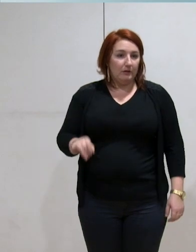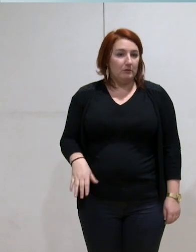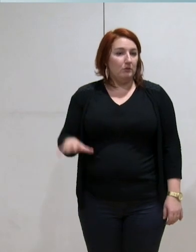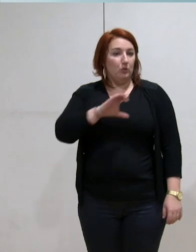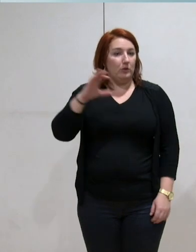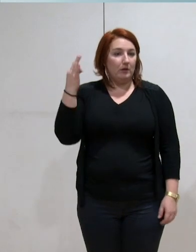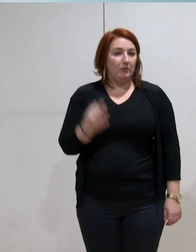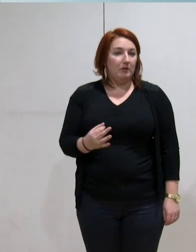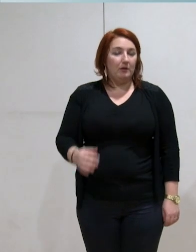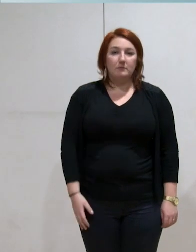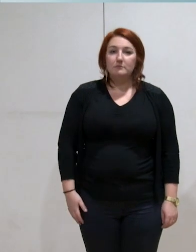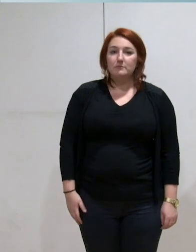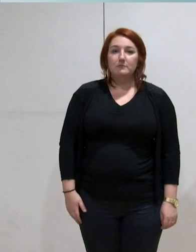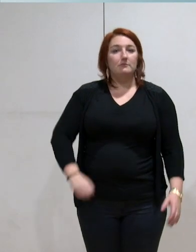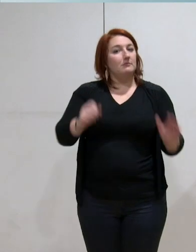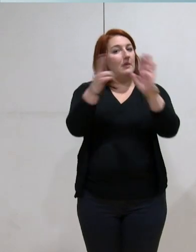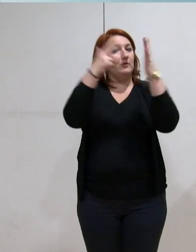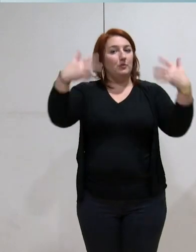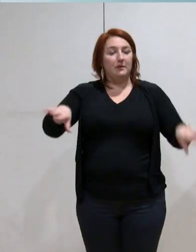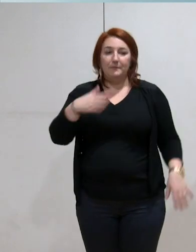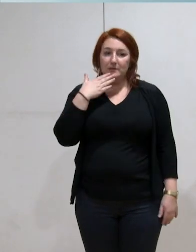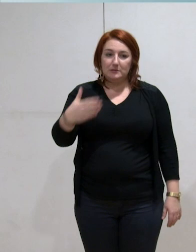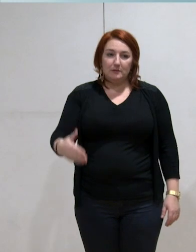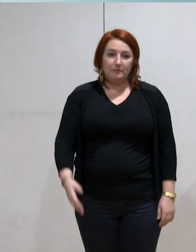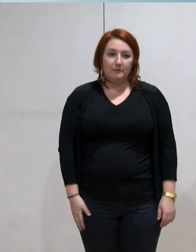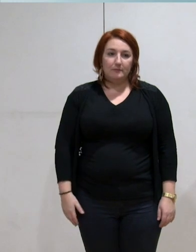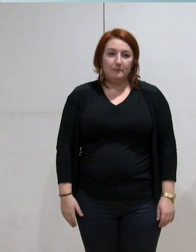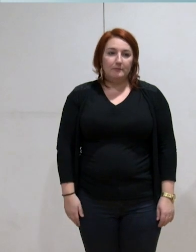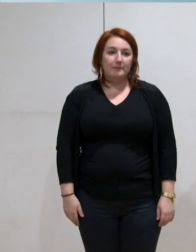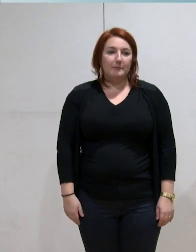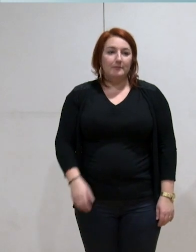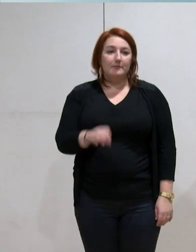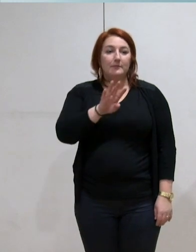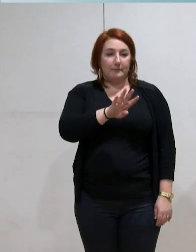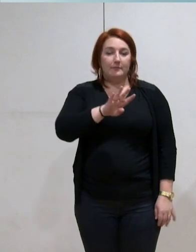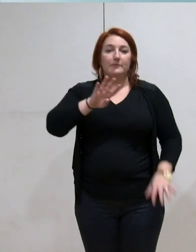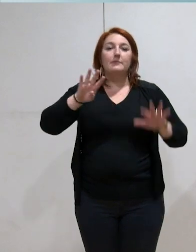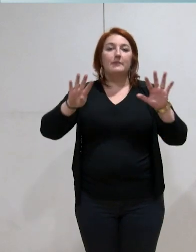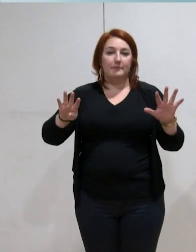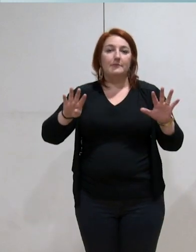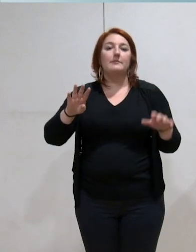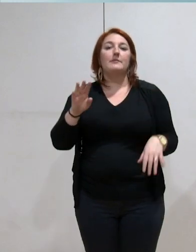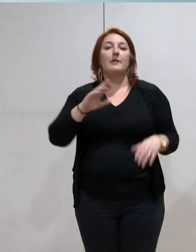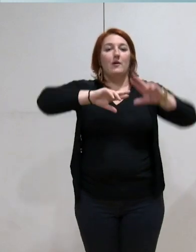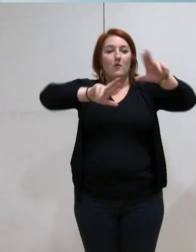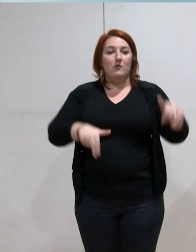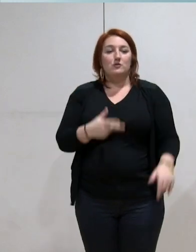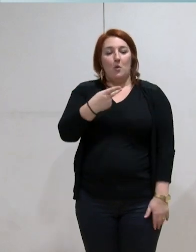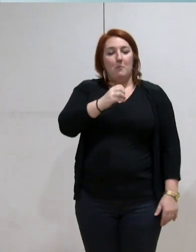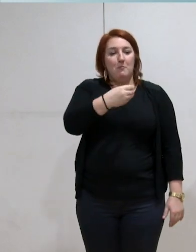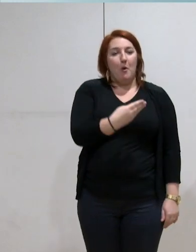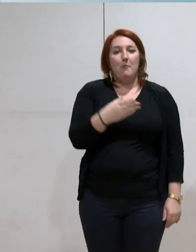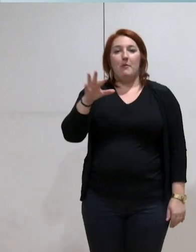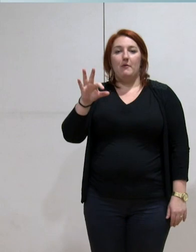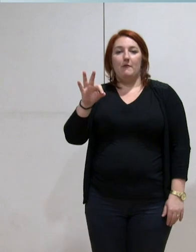unanimité délibération adopté je vous remercie la 49 c'est une convention avec pomme flore et